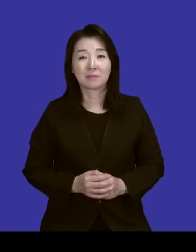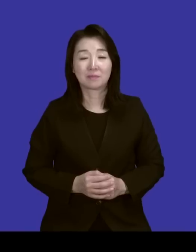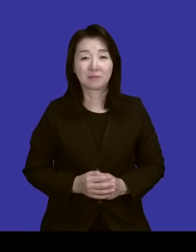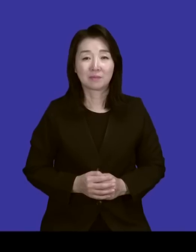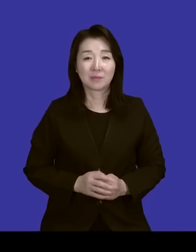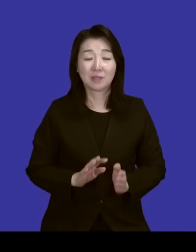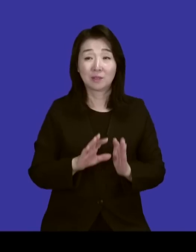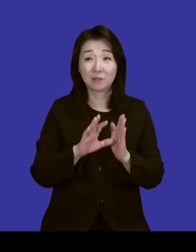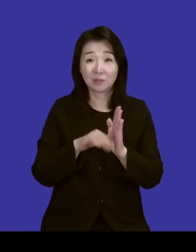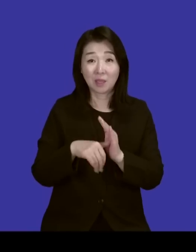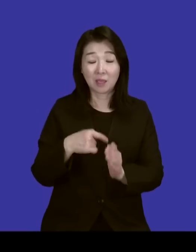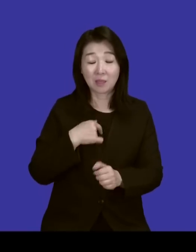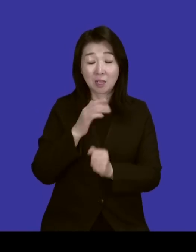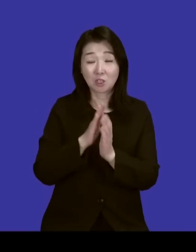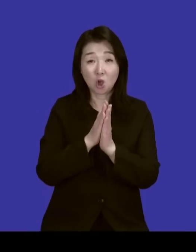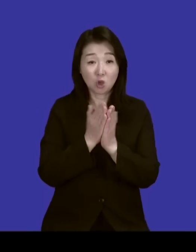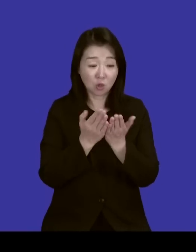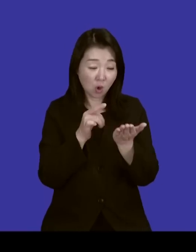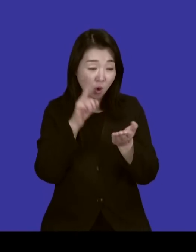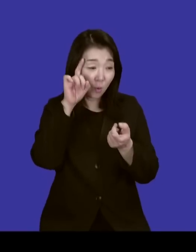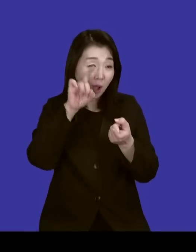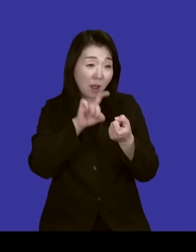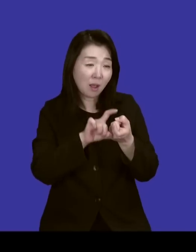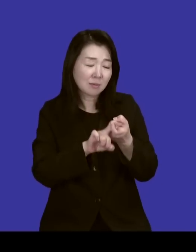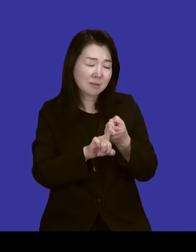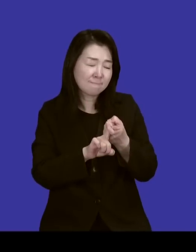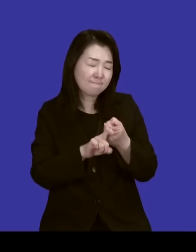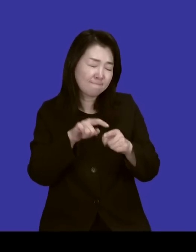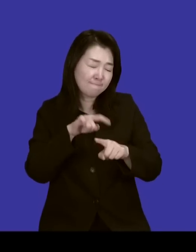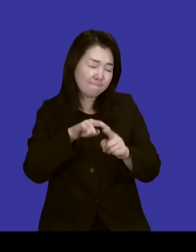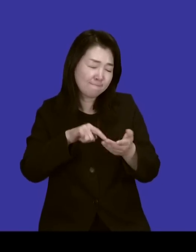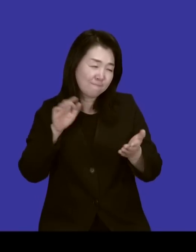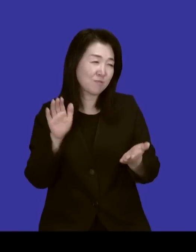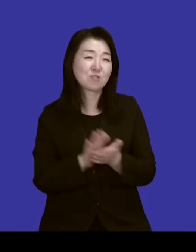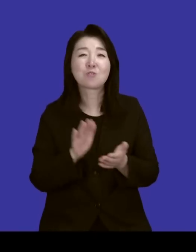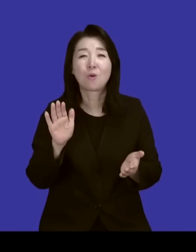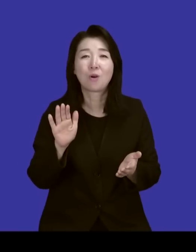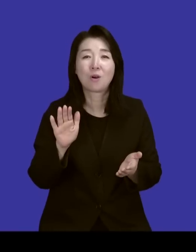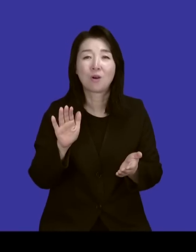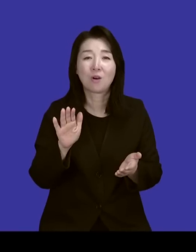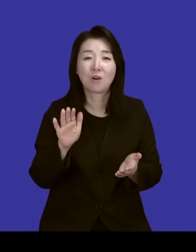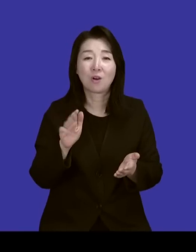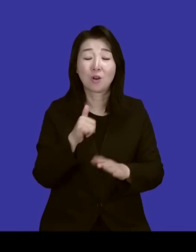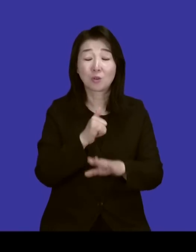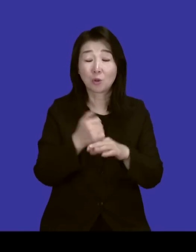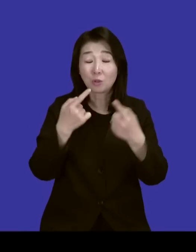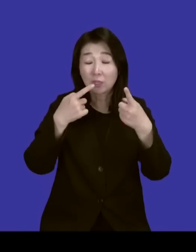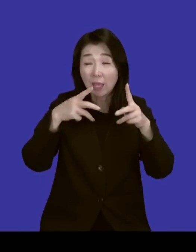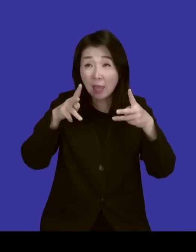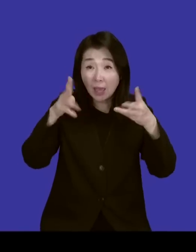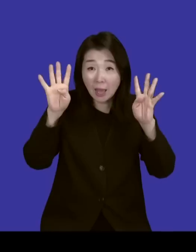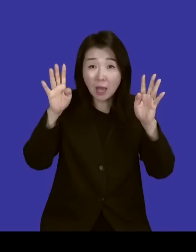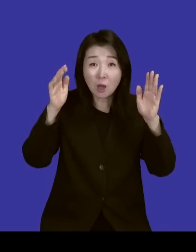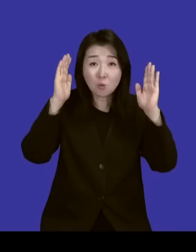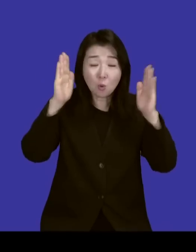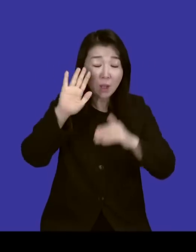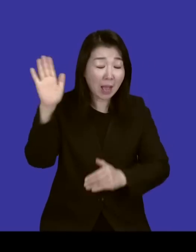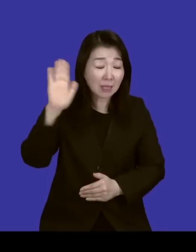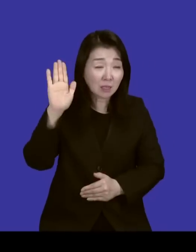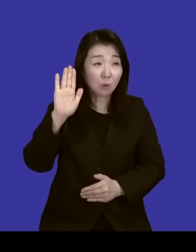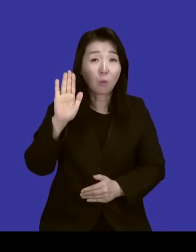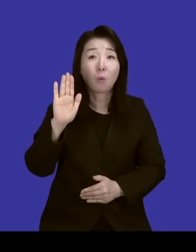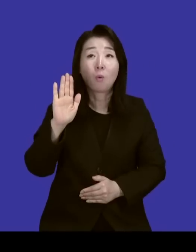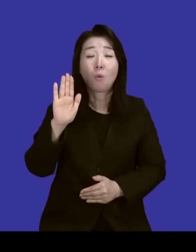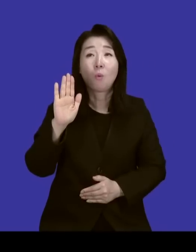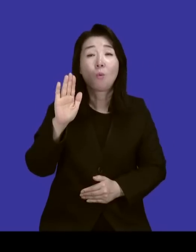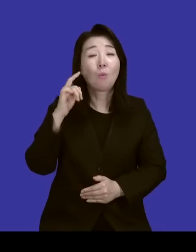그 성경에 대한 관심이 막 불같이 일어나니까 네. 입시 공부를 안 하고 계속 책을 보는 거예요. 예. 이게